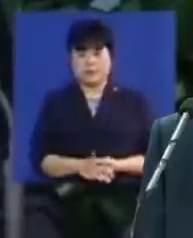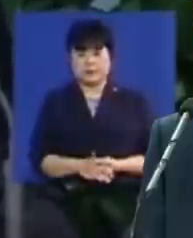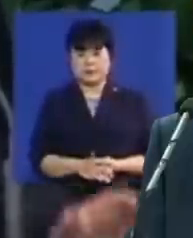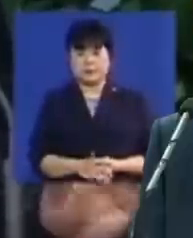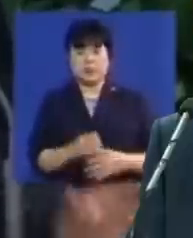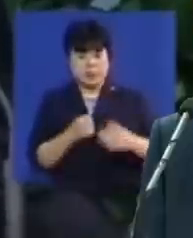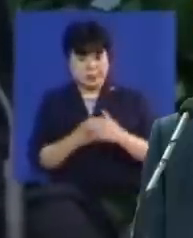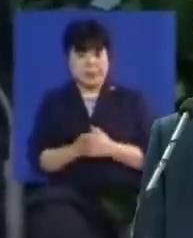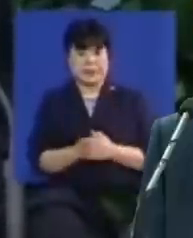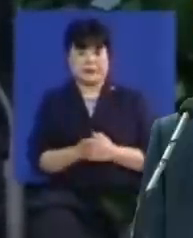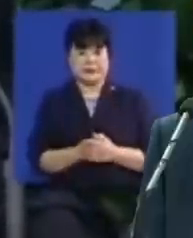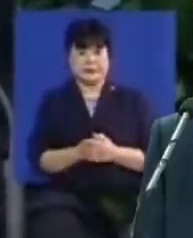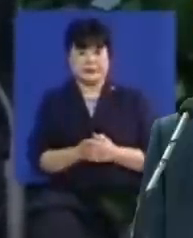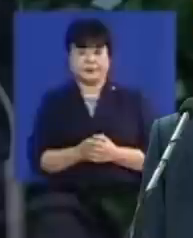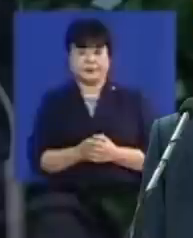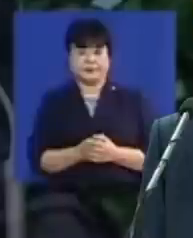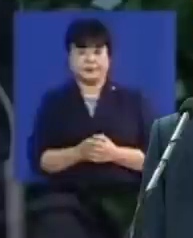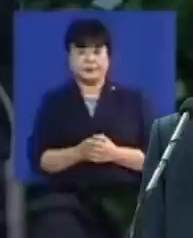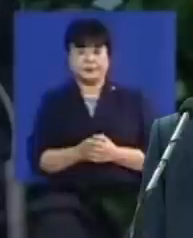그렇기 때문에